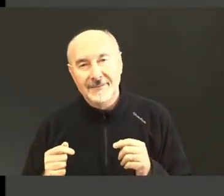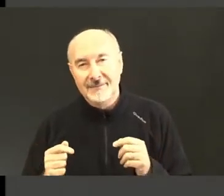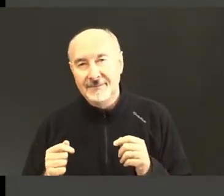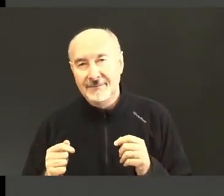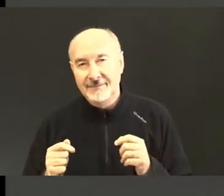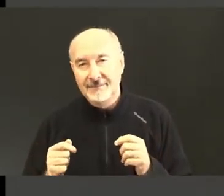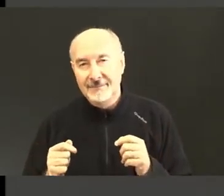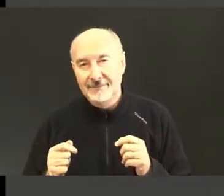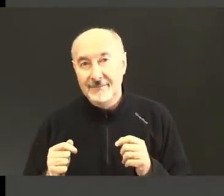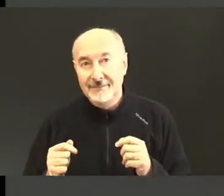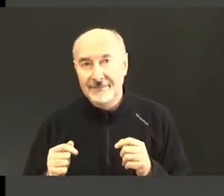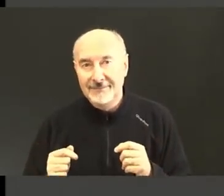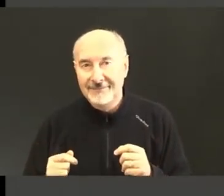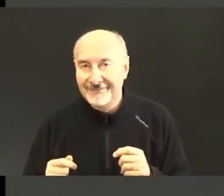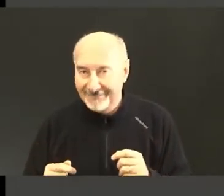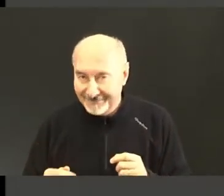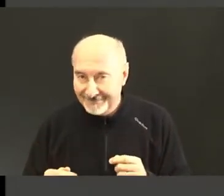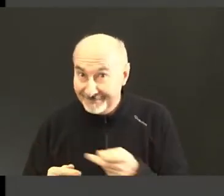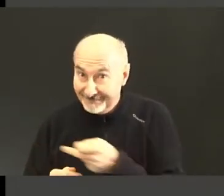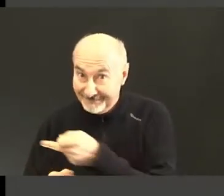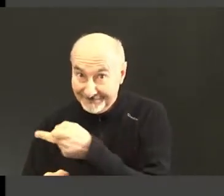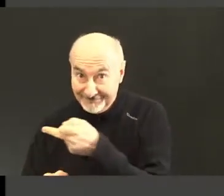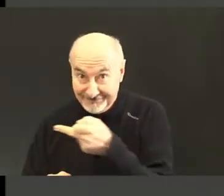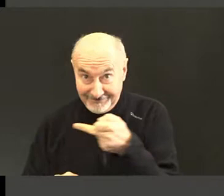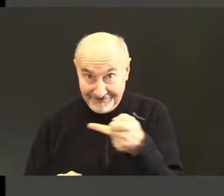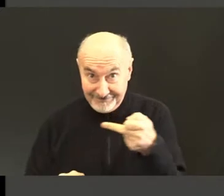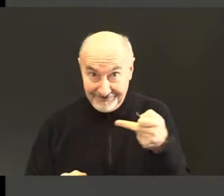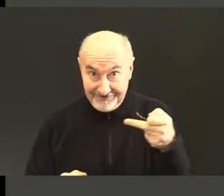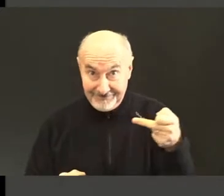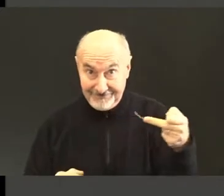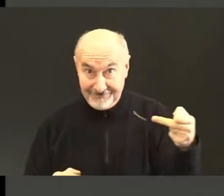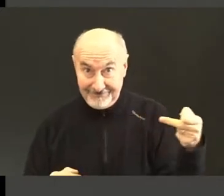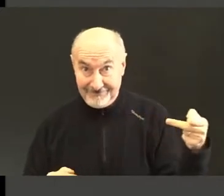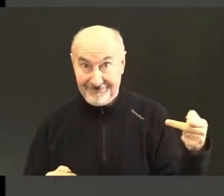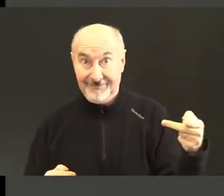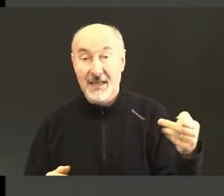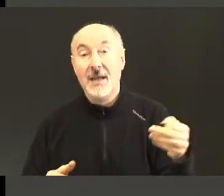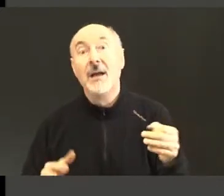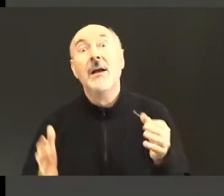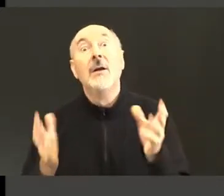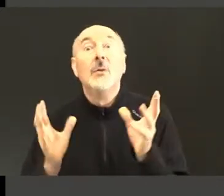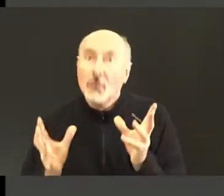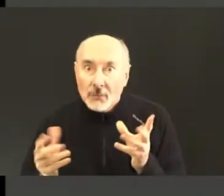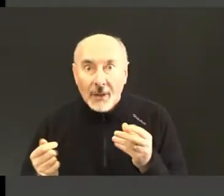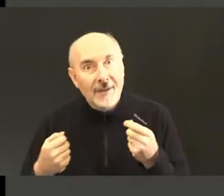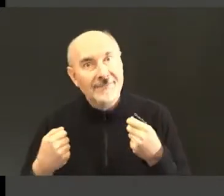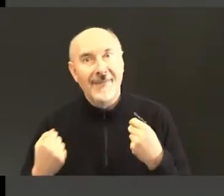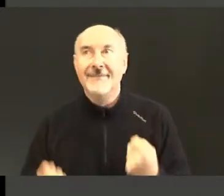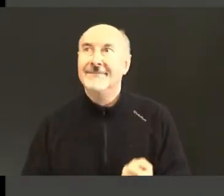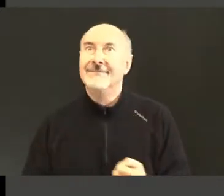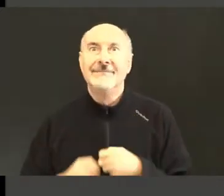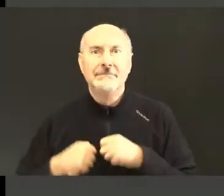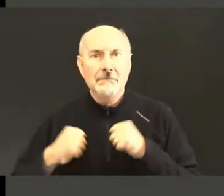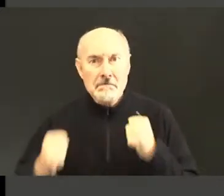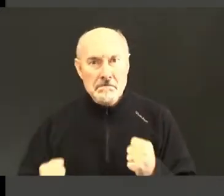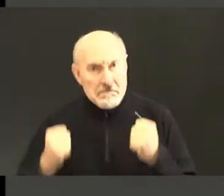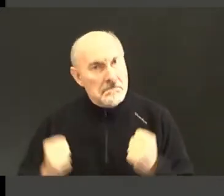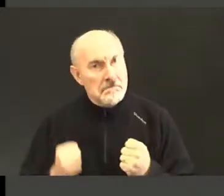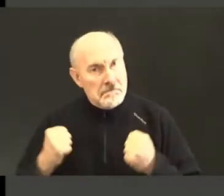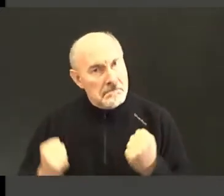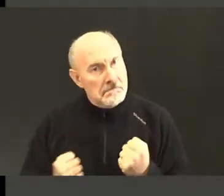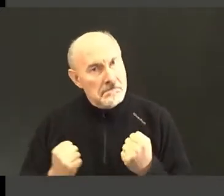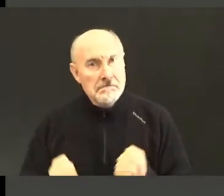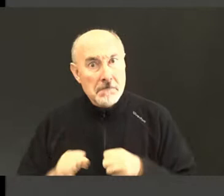Incongruenza della nostra linea politica. Sulle questioni maggiori, l'impegno sarà massimo e lo sforzo orientato